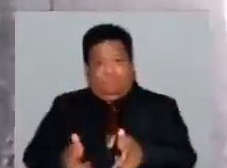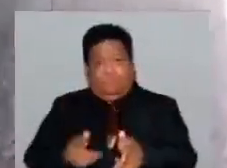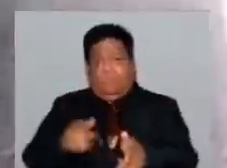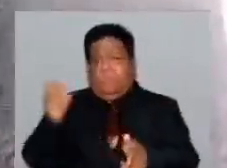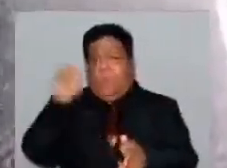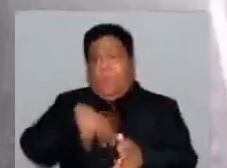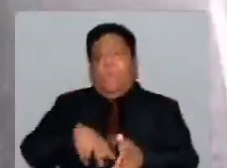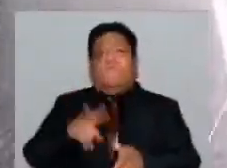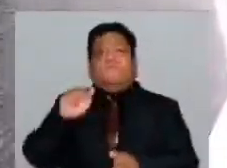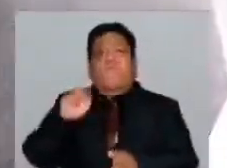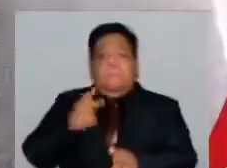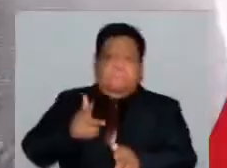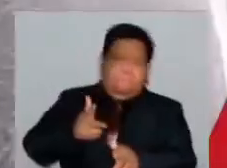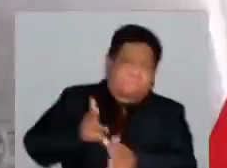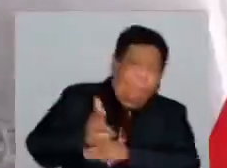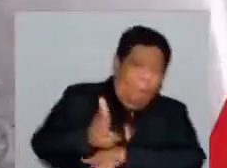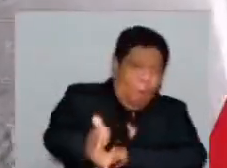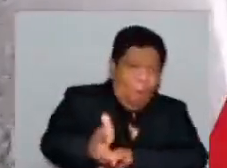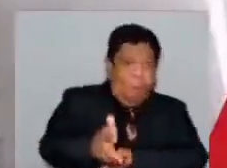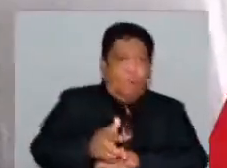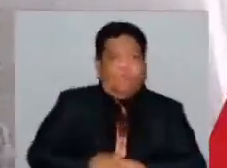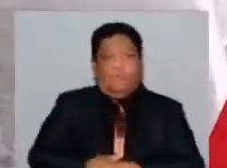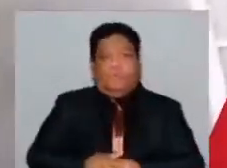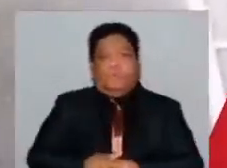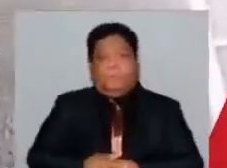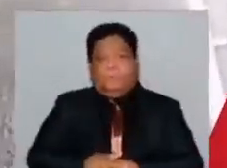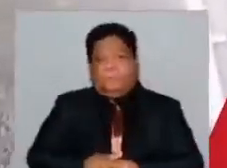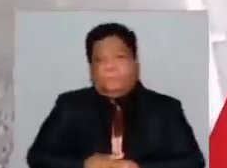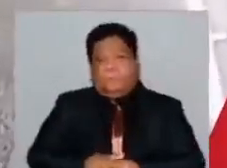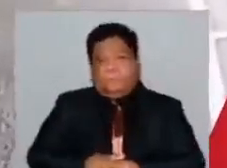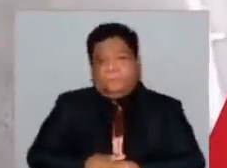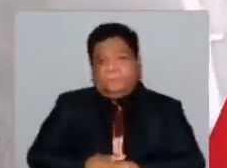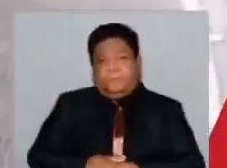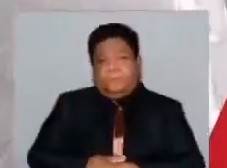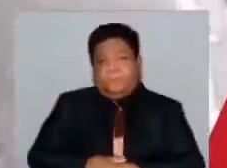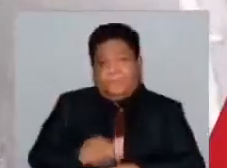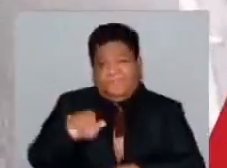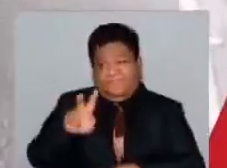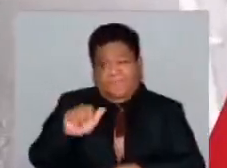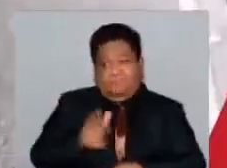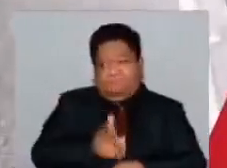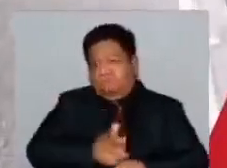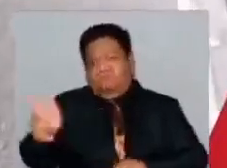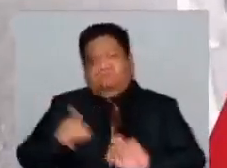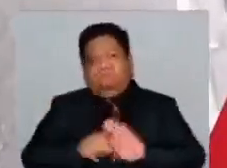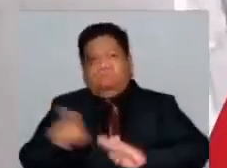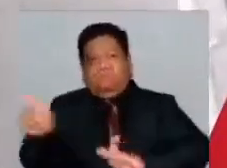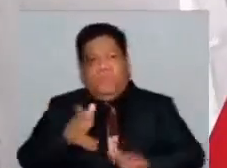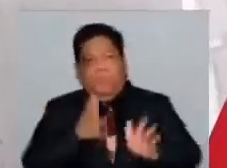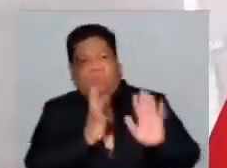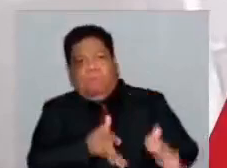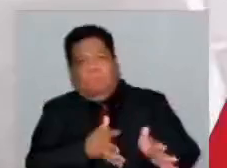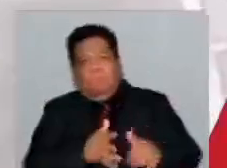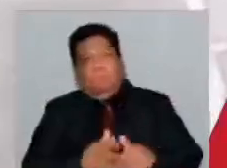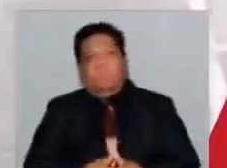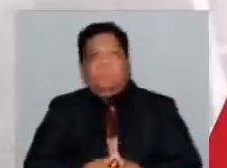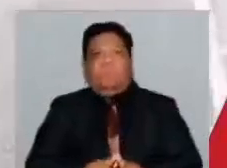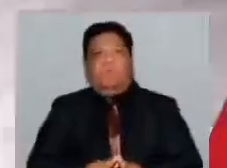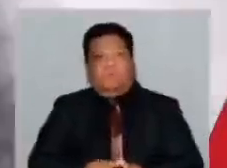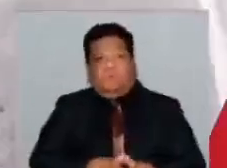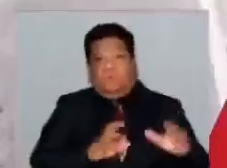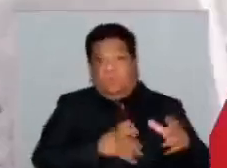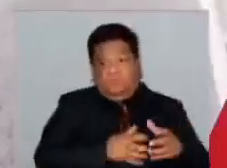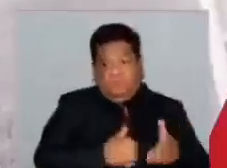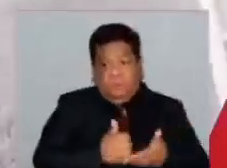at inararo ang apat na nakamotor. Tumakas ang van at iniwan ang mga biktima. Rumespondi ang rescue group at dinala sa pagamutan ng mga